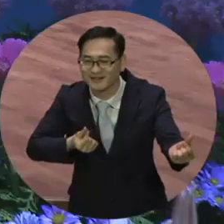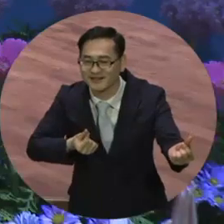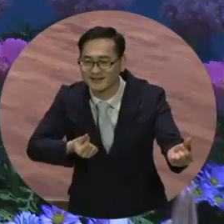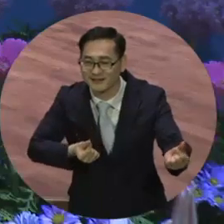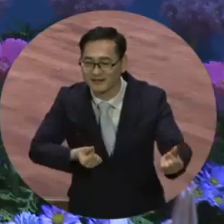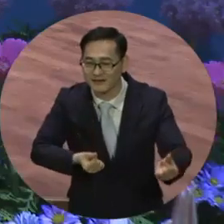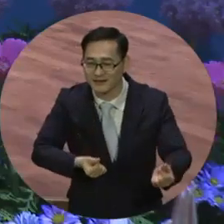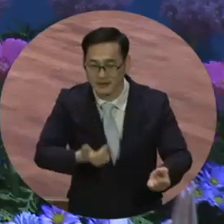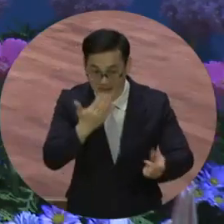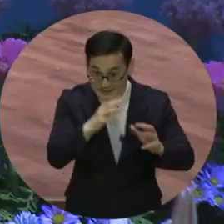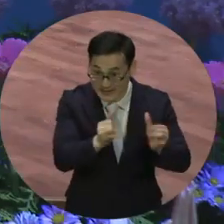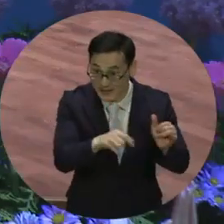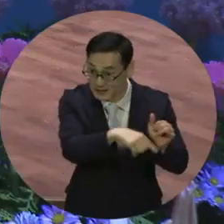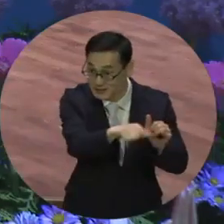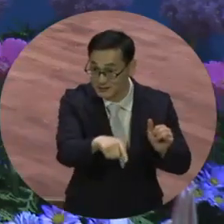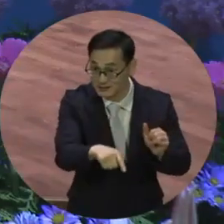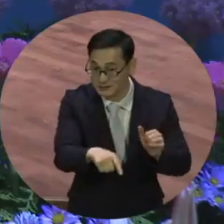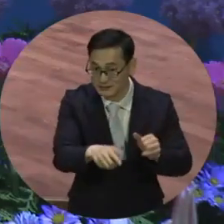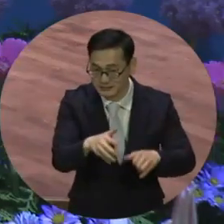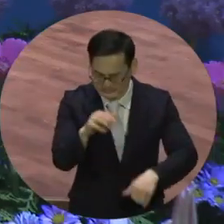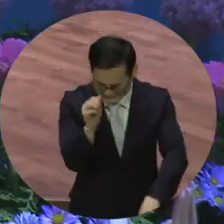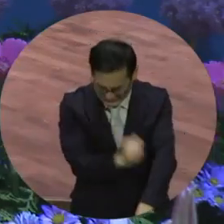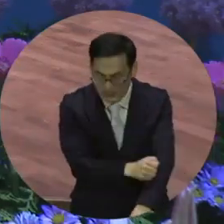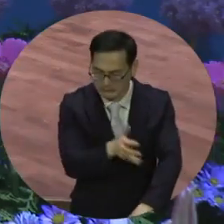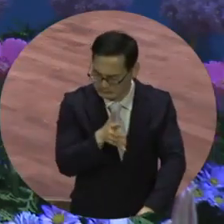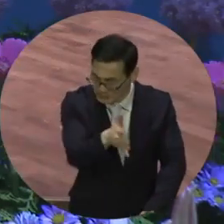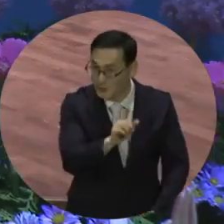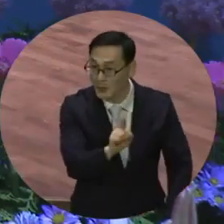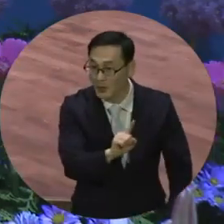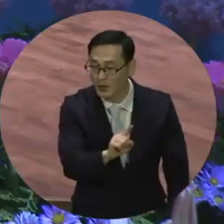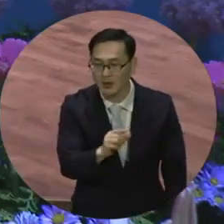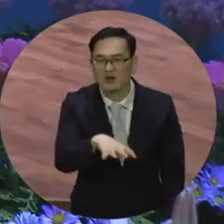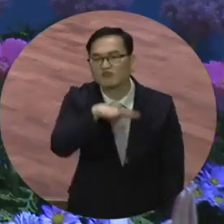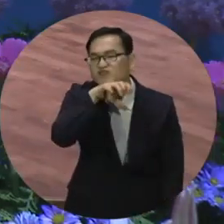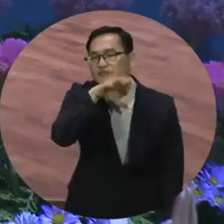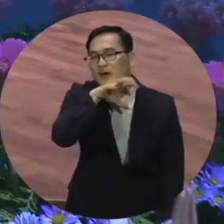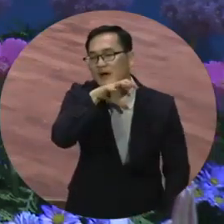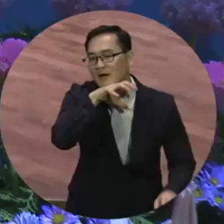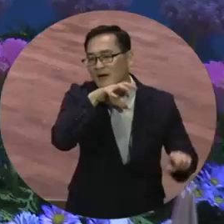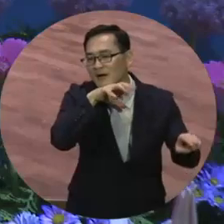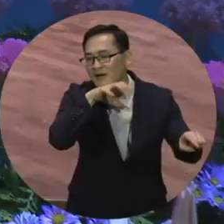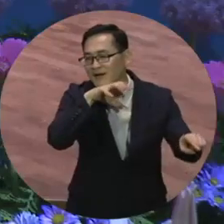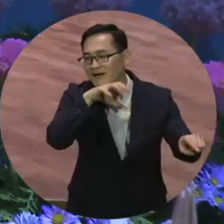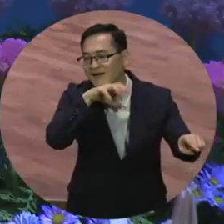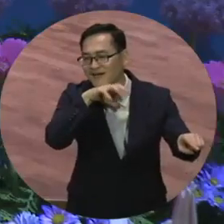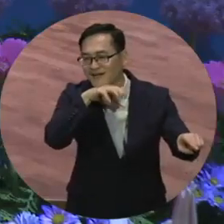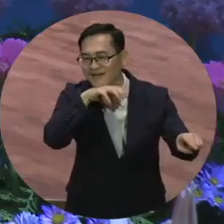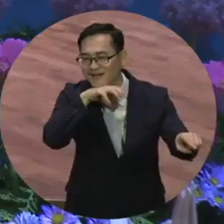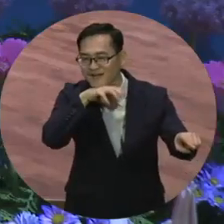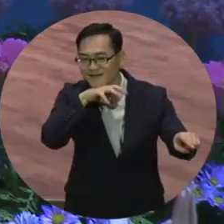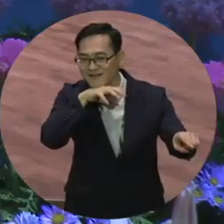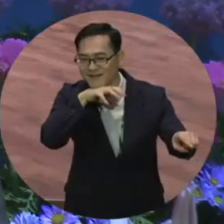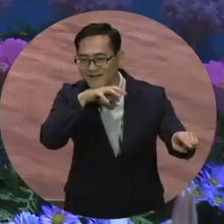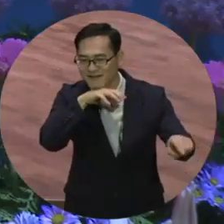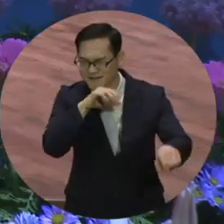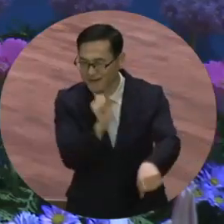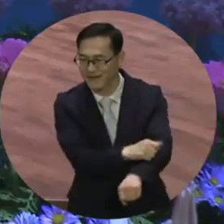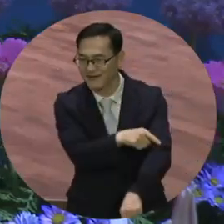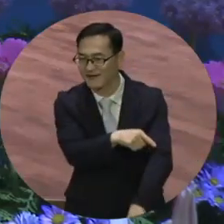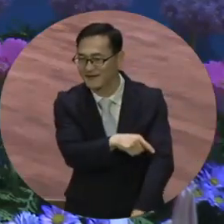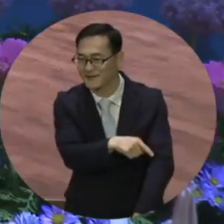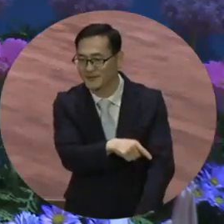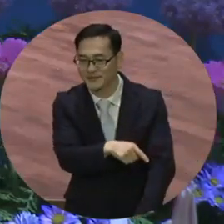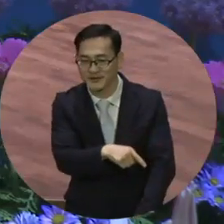이스라엘 사람들 주특기가 뭐냐? 불평, 원망, 의심. 이게 많은 민족이에요. 그런데